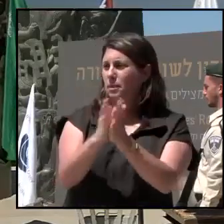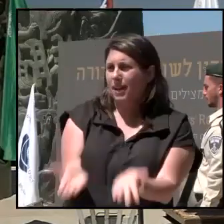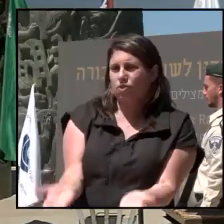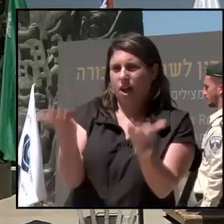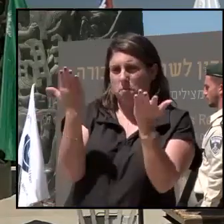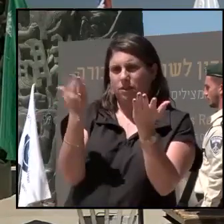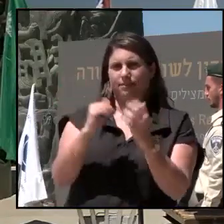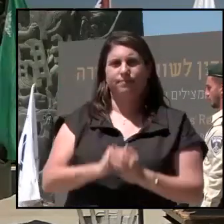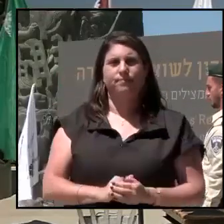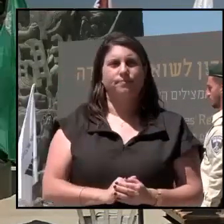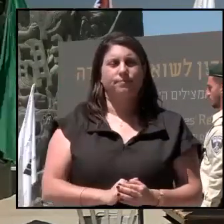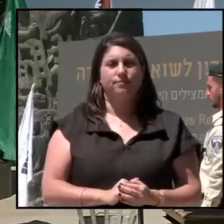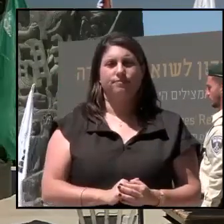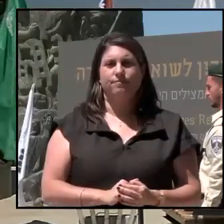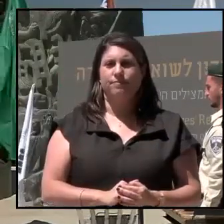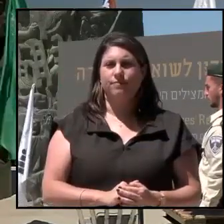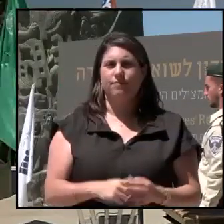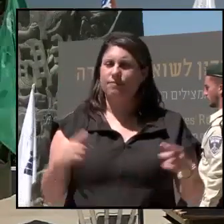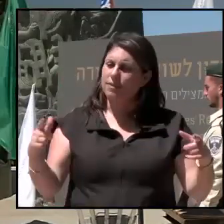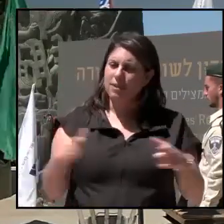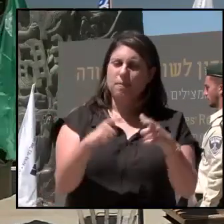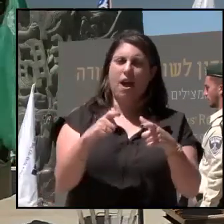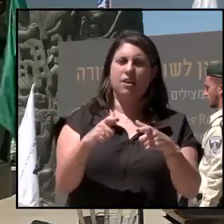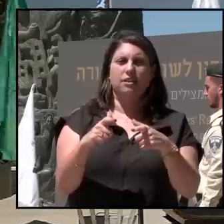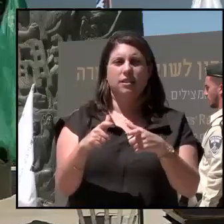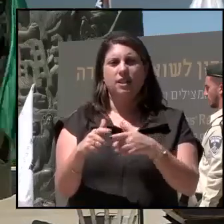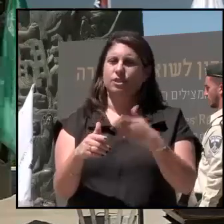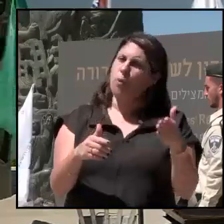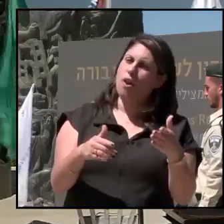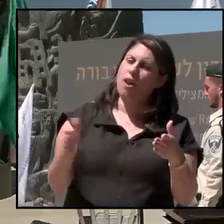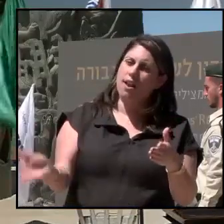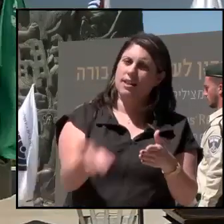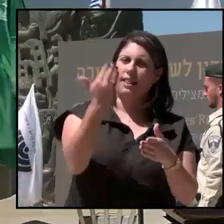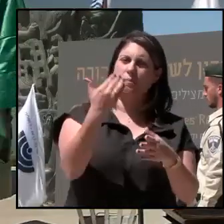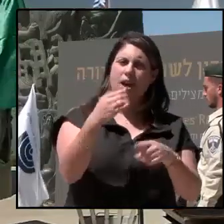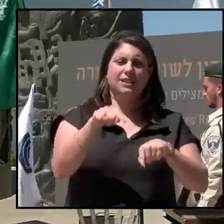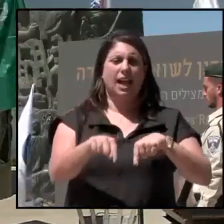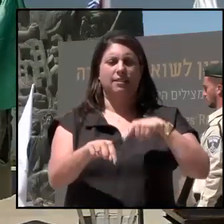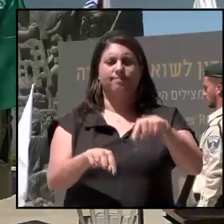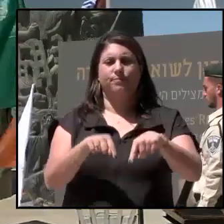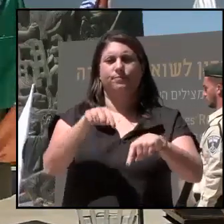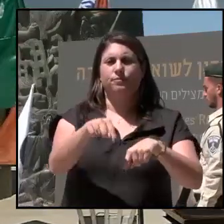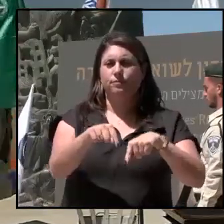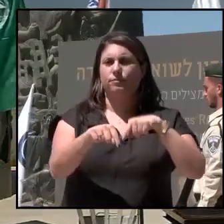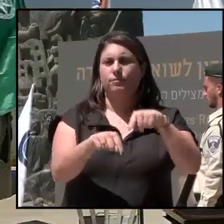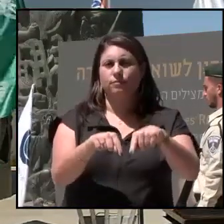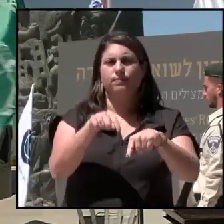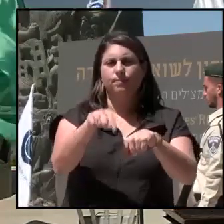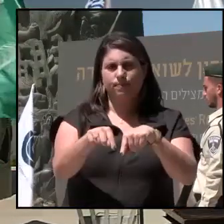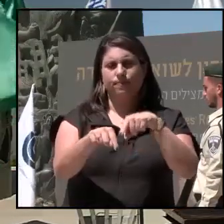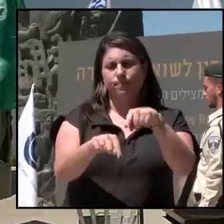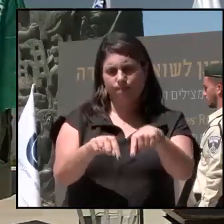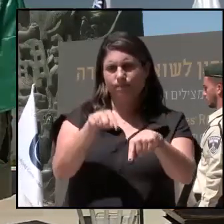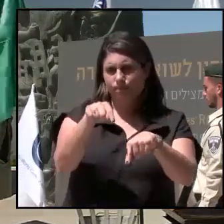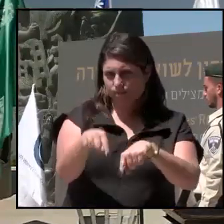לעמוד. משמר, לפי השמאל, קדימה, צעד. שמאל, מין, שמאל.